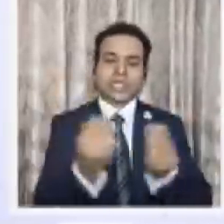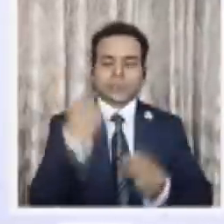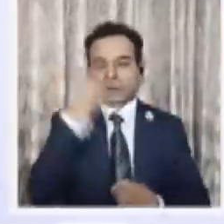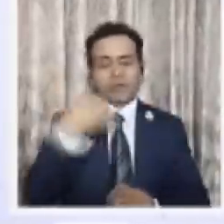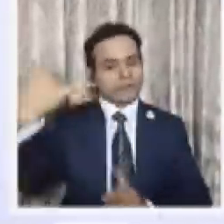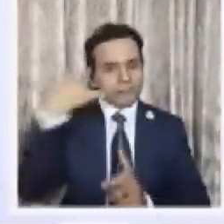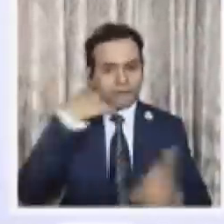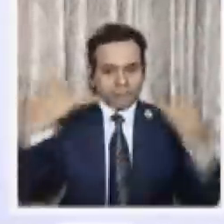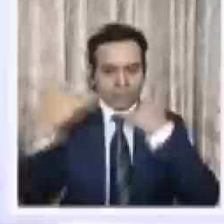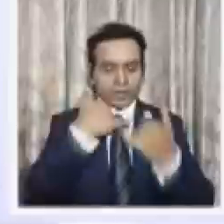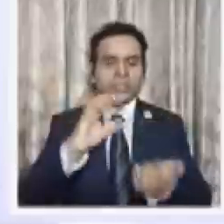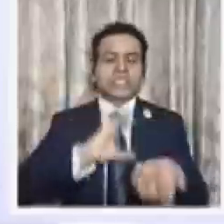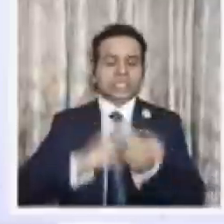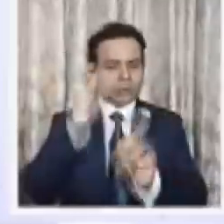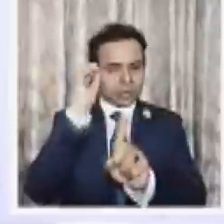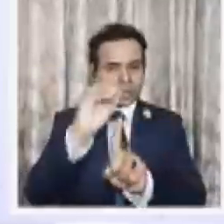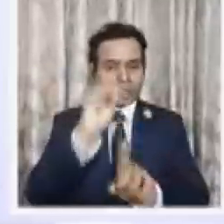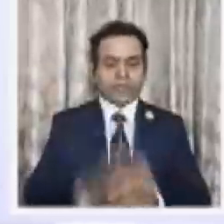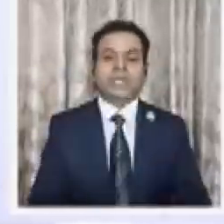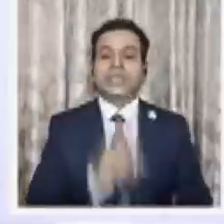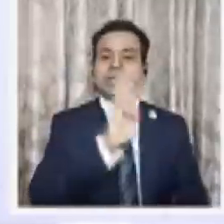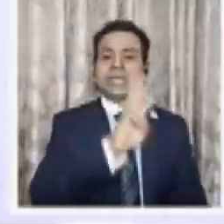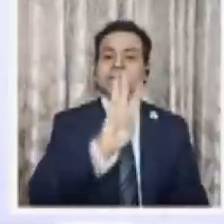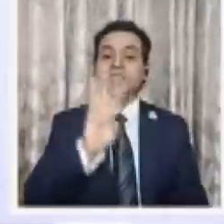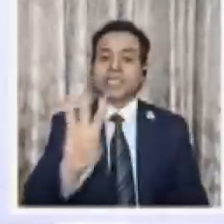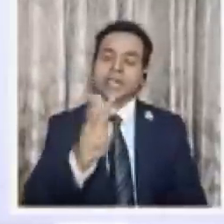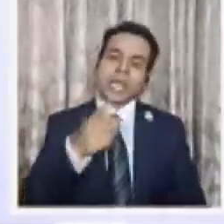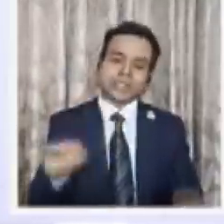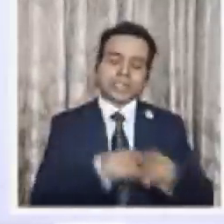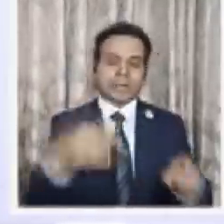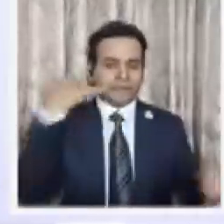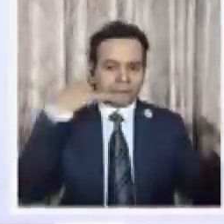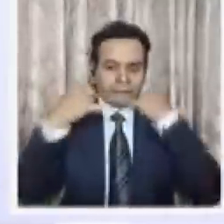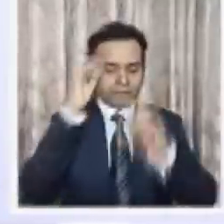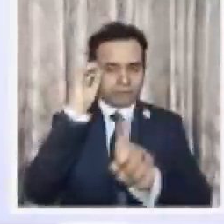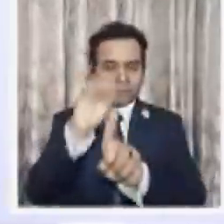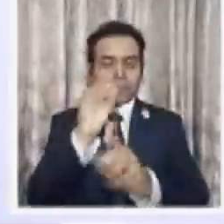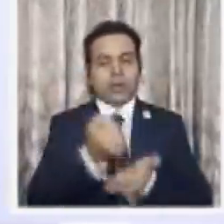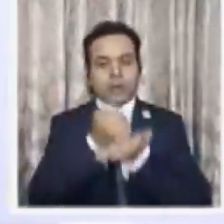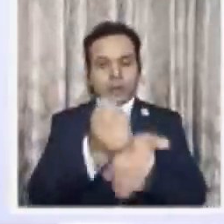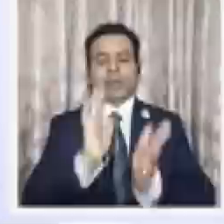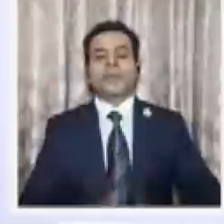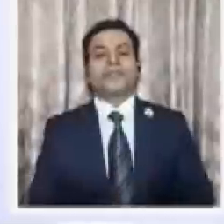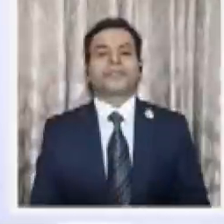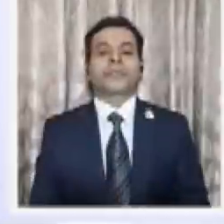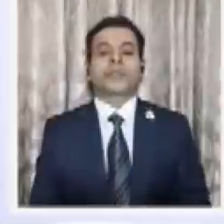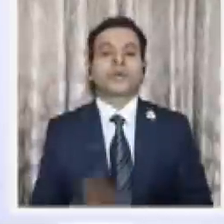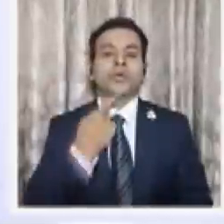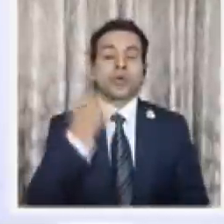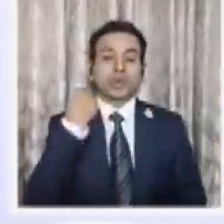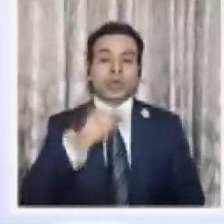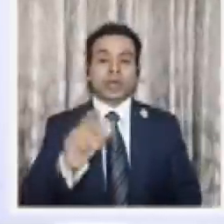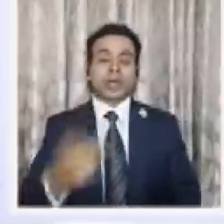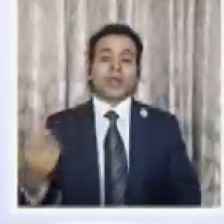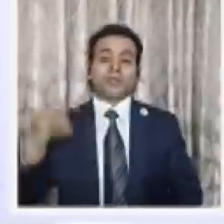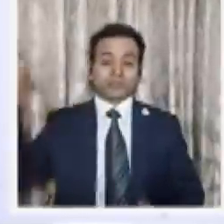এবং এটি অনেক আগে থেকেই চালু আছে এবং এই ফোনের মাধ্যমে সাধারণ লোকজন সেবা গ্রহণ করেন। 333-এর ক্ষেত্রেও একই কথা।